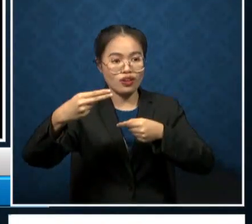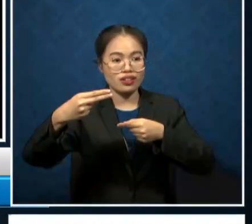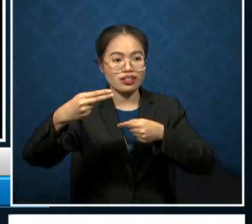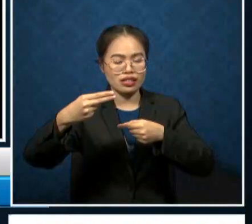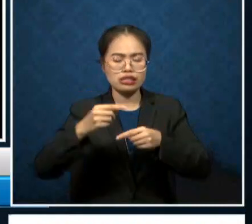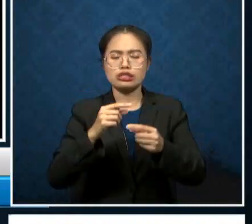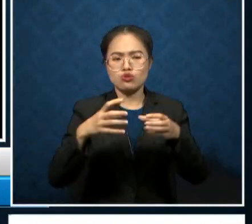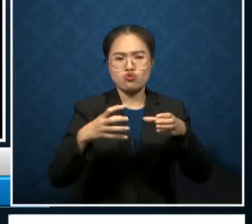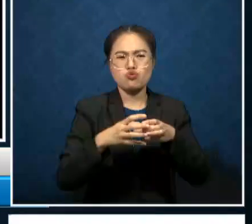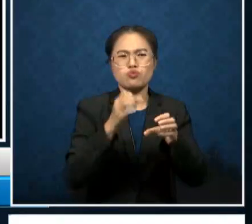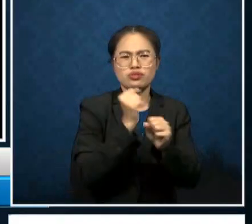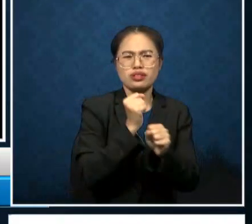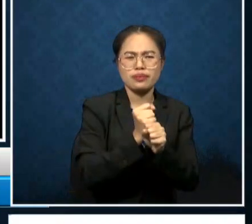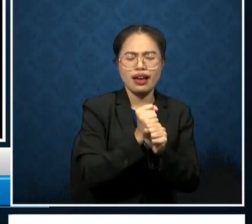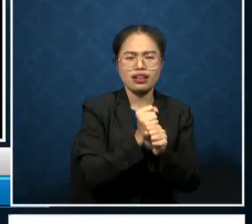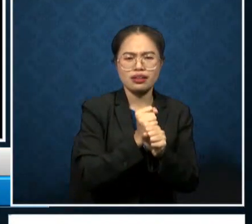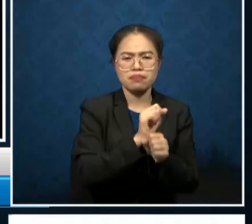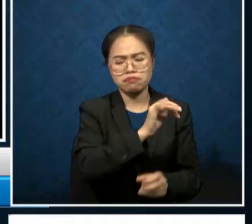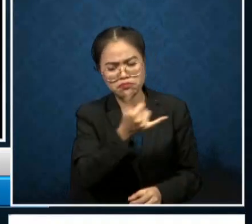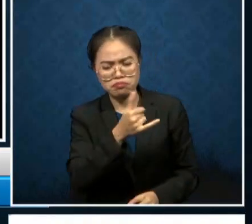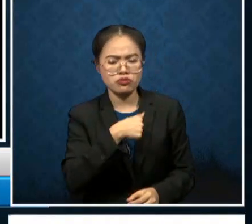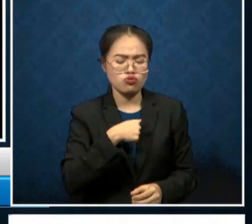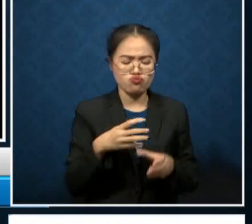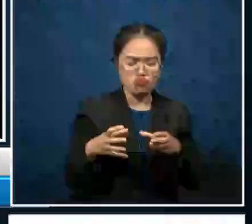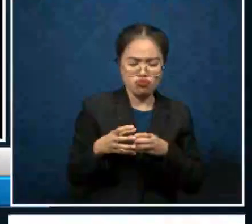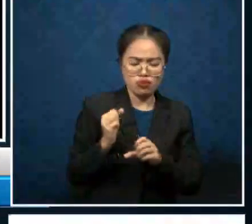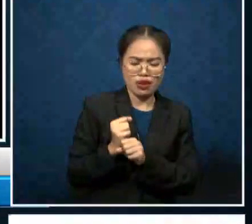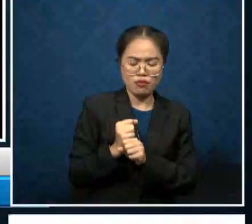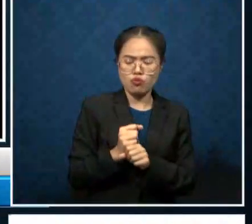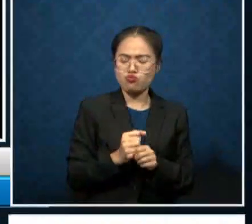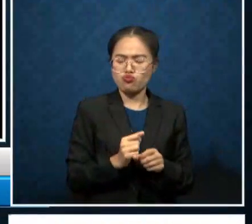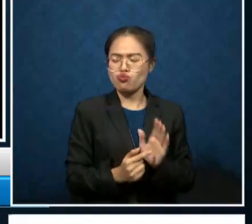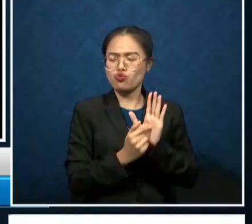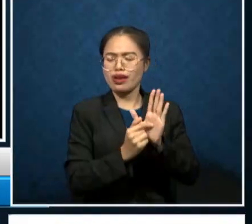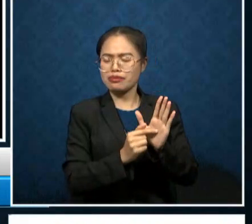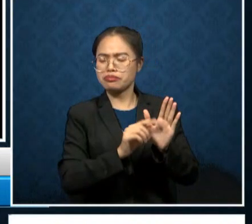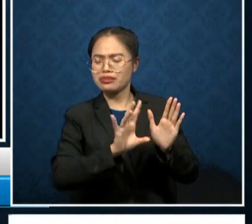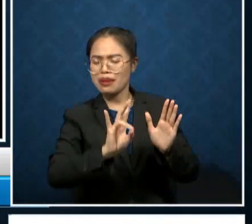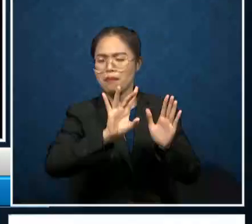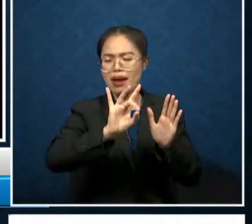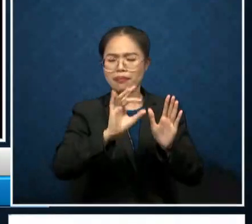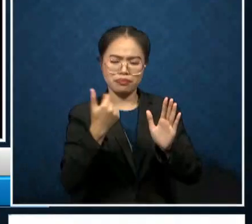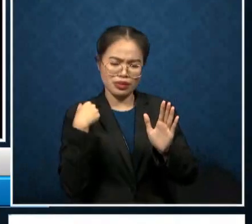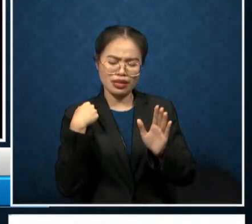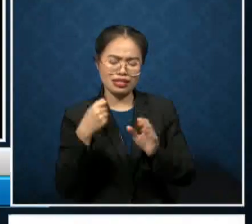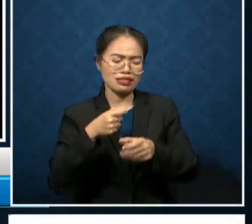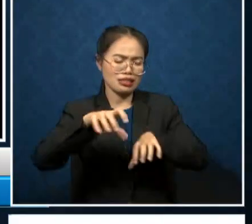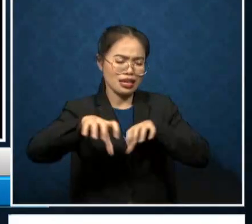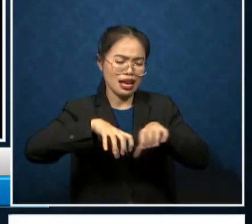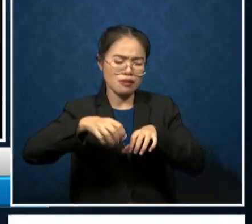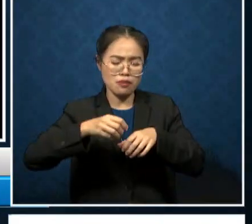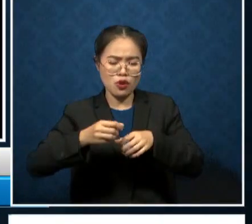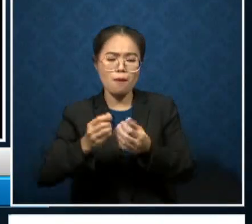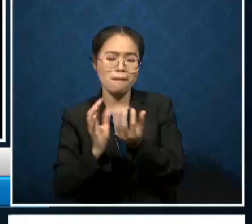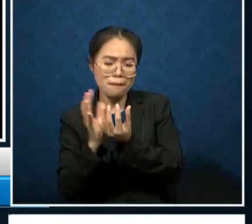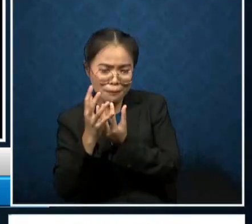เรารับการอยู่เนี่ยชัดเจนว่าหน่วยงานเช่นอย่างผมยกตัวอย่าง 78หน่วยงานเมื่อกี้นะจะมีหน่วยงานด้านพืชเช่นกมยาเษตรนะครับหน่วยงานด้าน